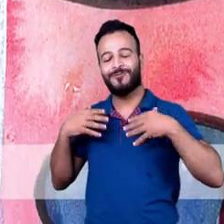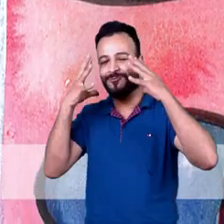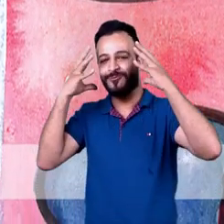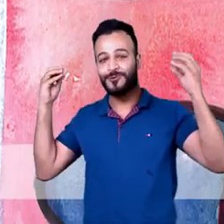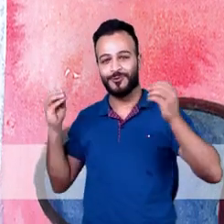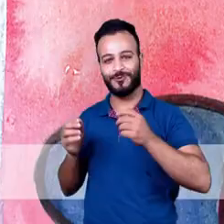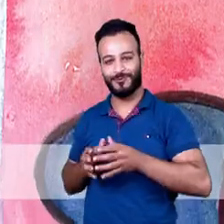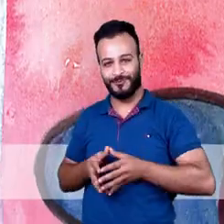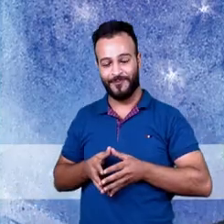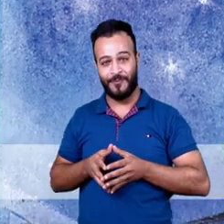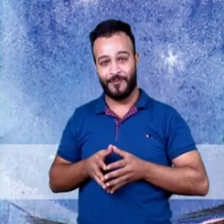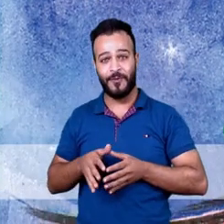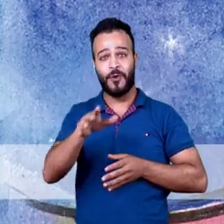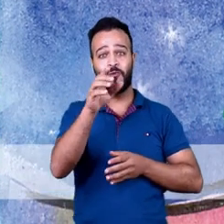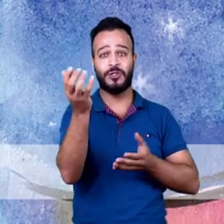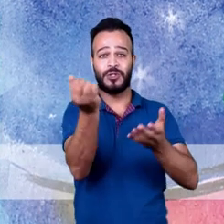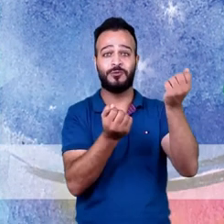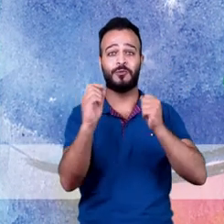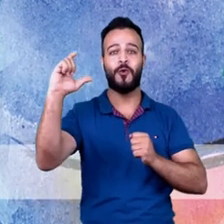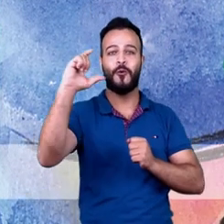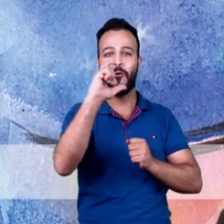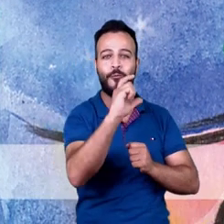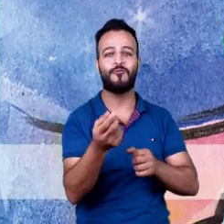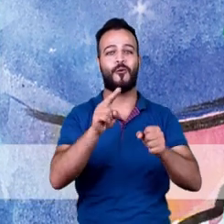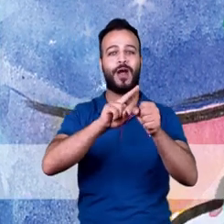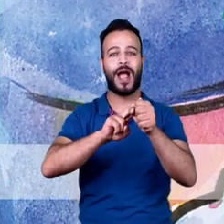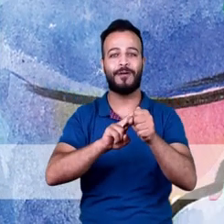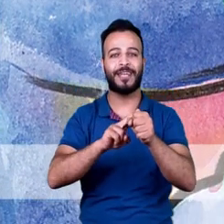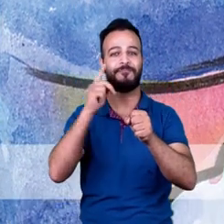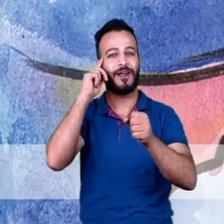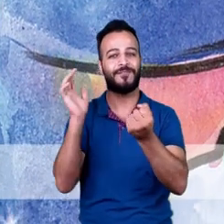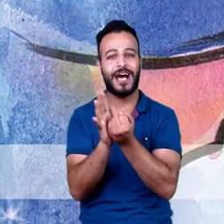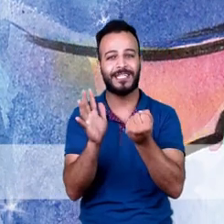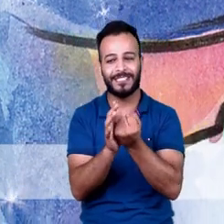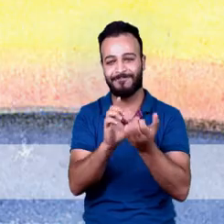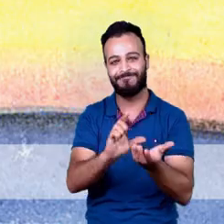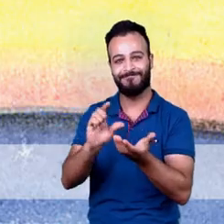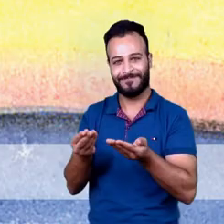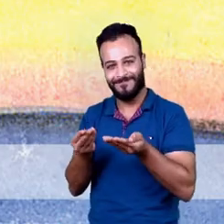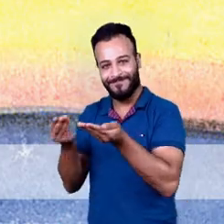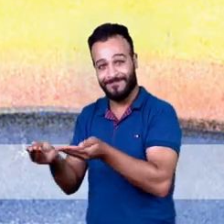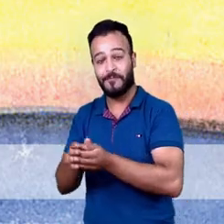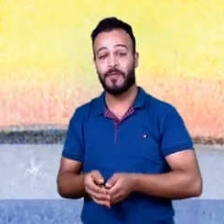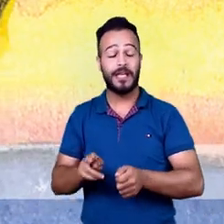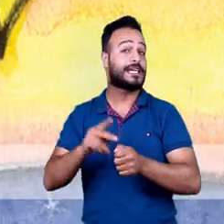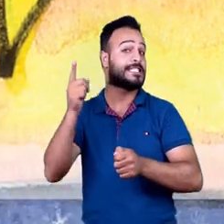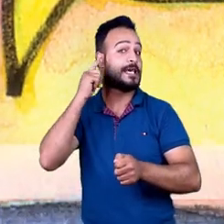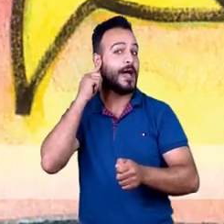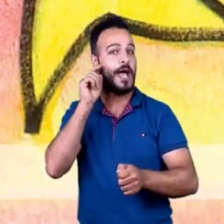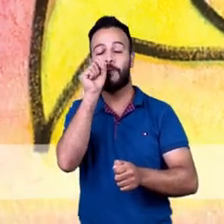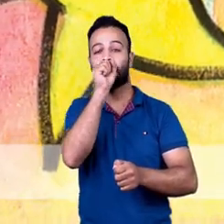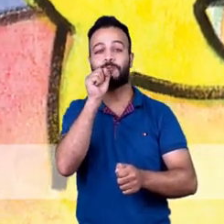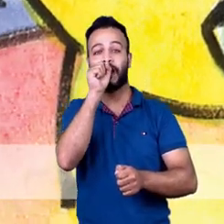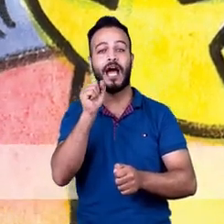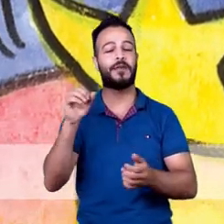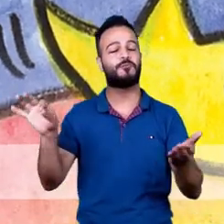وسرور، أحضروا الأكواب وقدموا الشراب، سمعوا الموسيقى